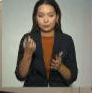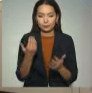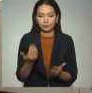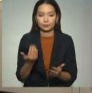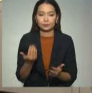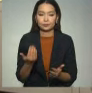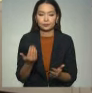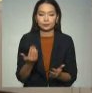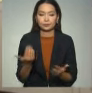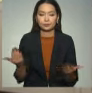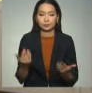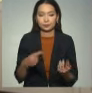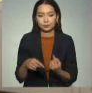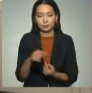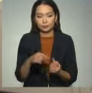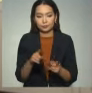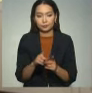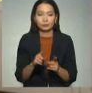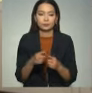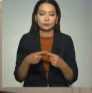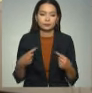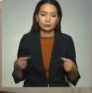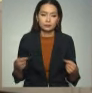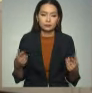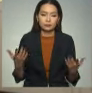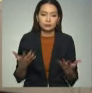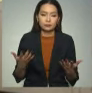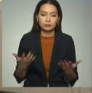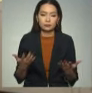это бизнес или другие какие-то